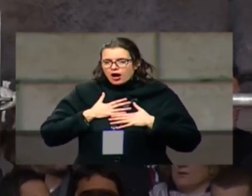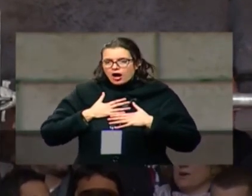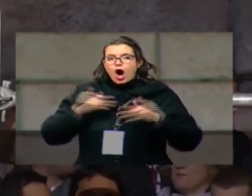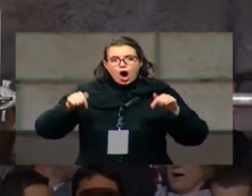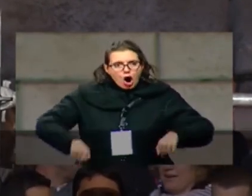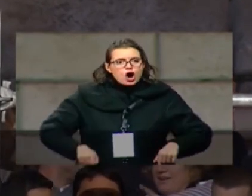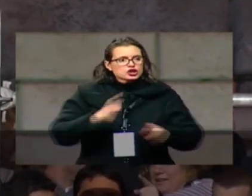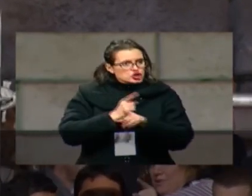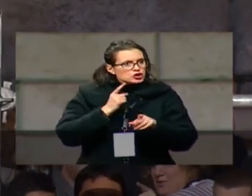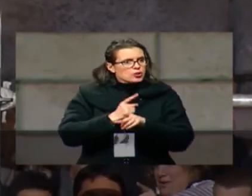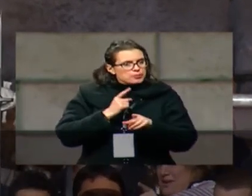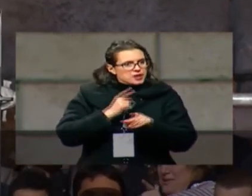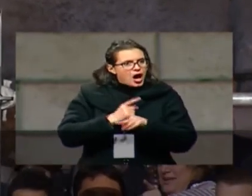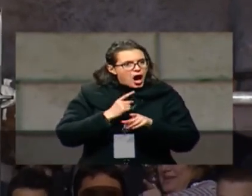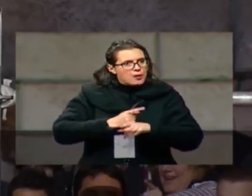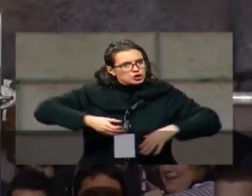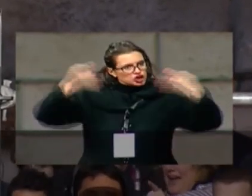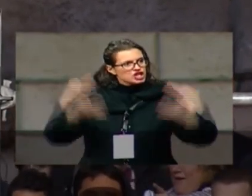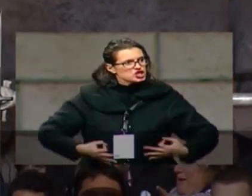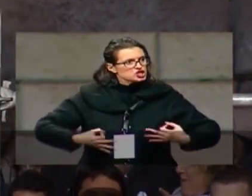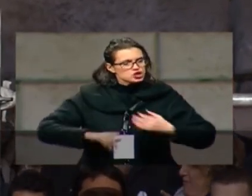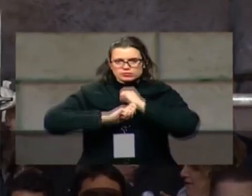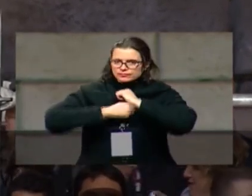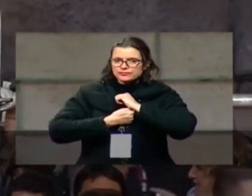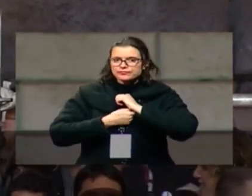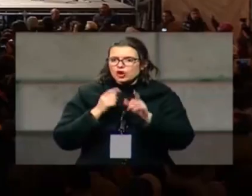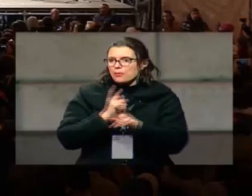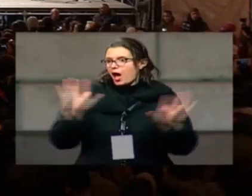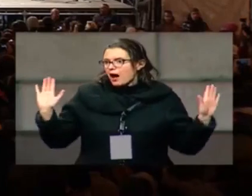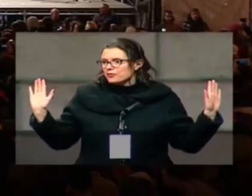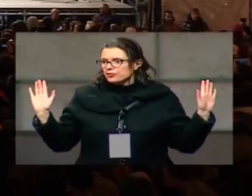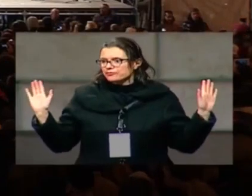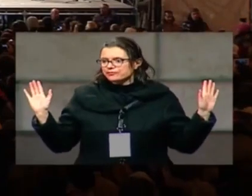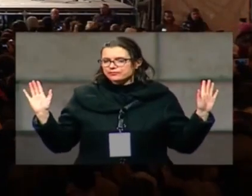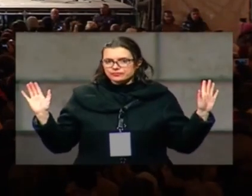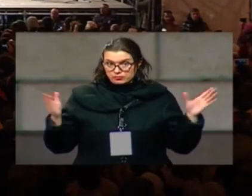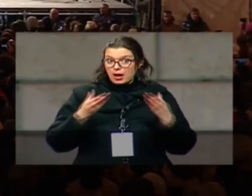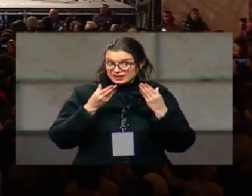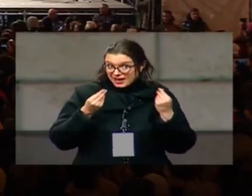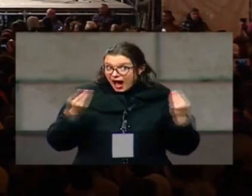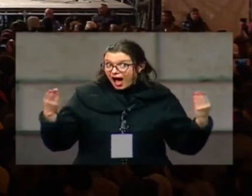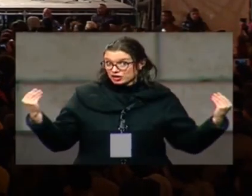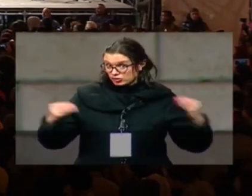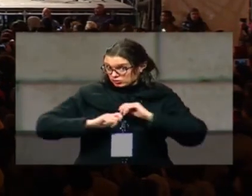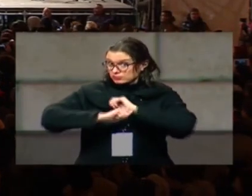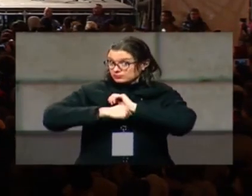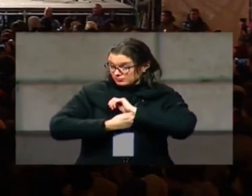decisione drastica molto drastica molto